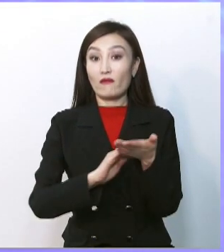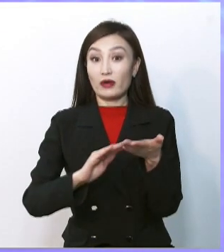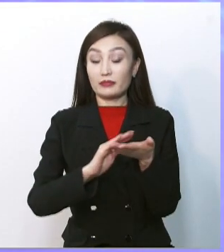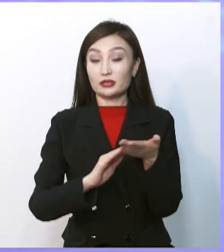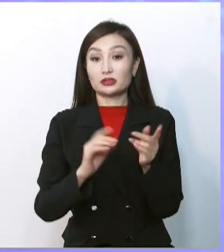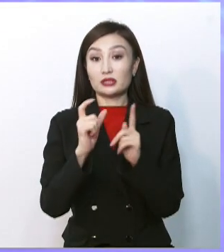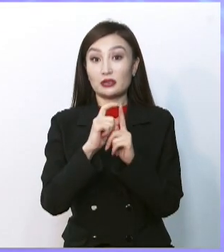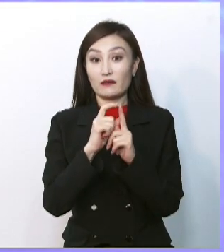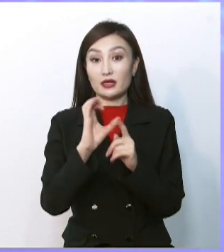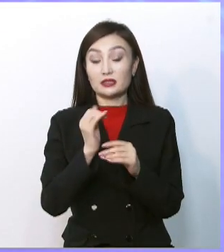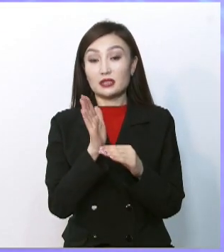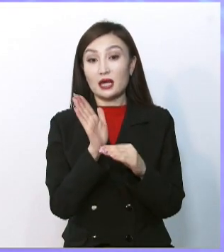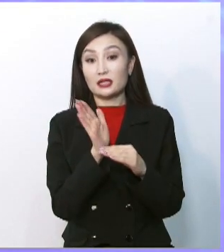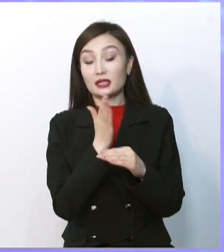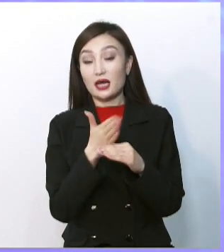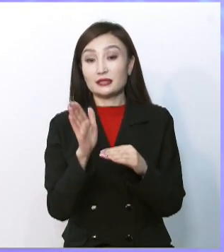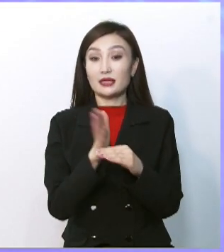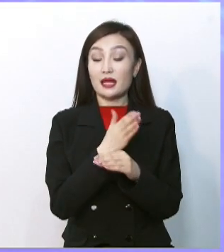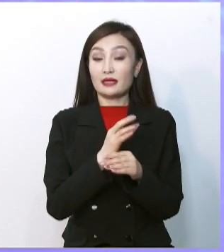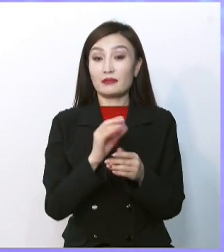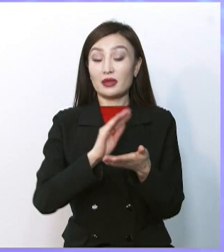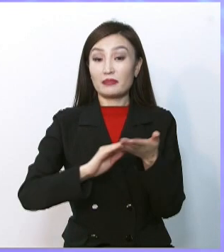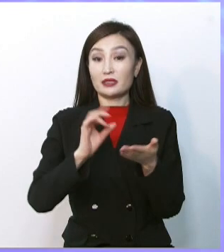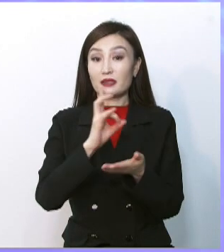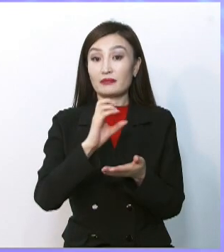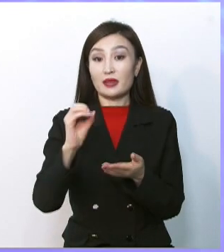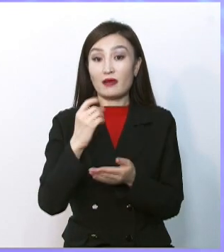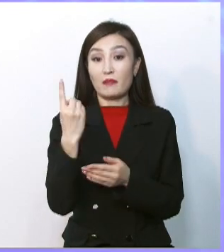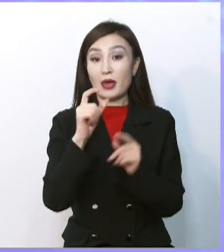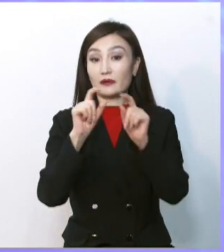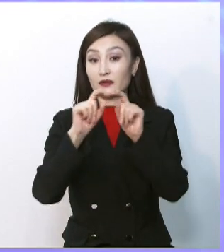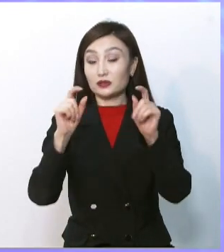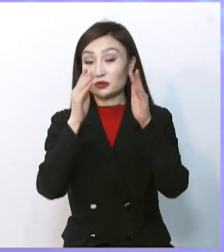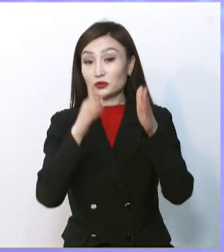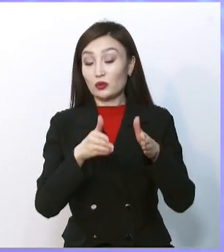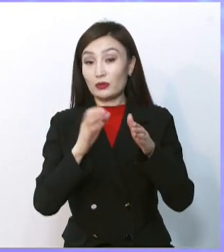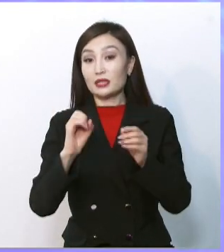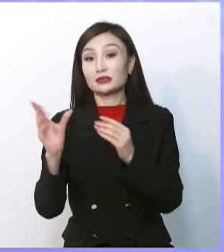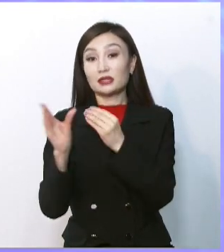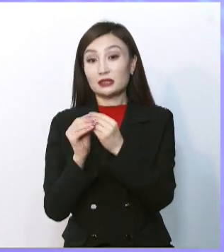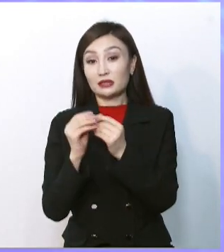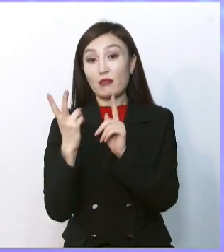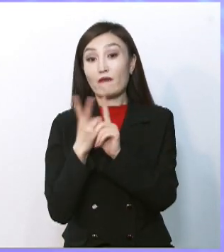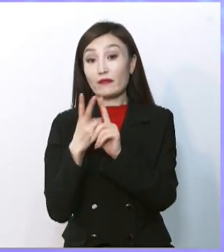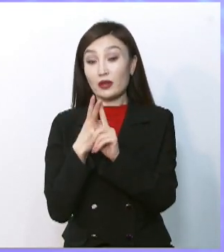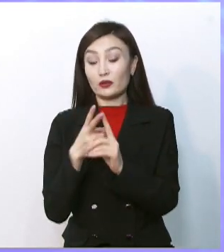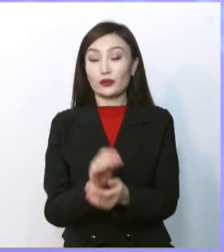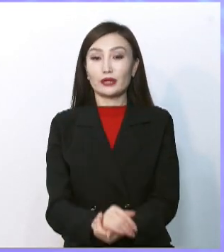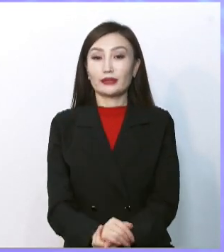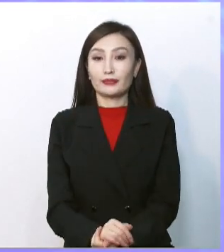Выпишите слова с раздельным написанием «не» в первый столбик, со слитным во второй.